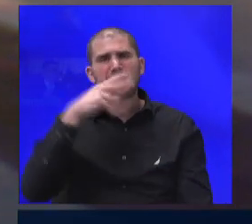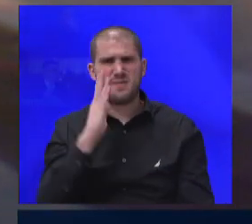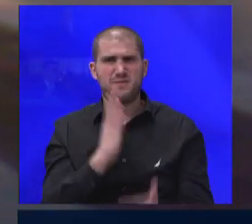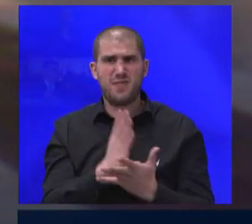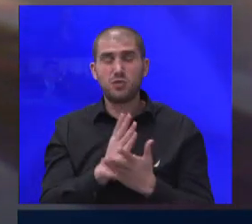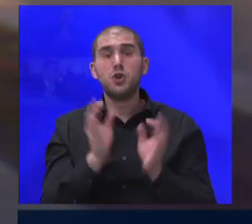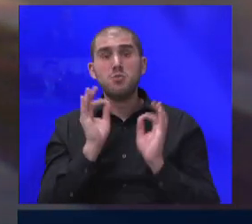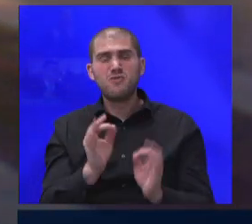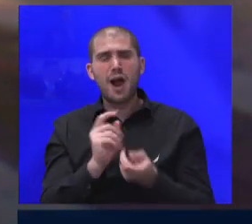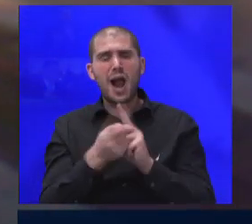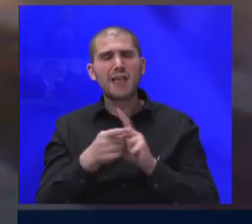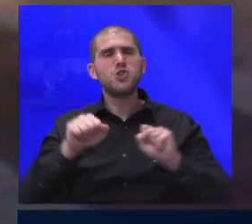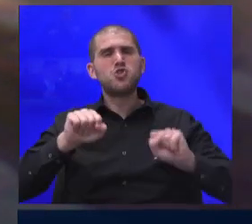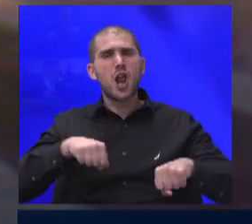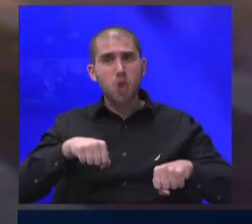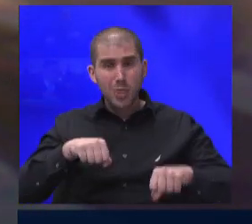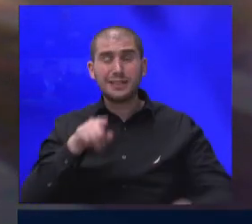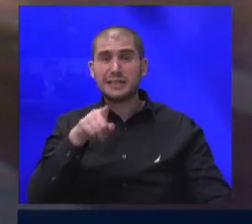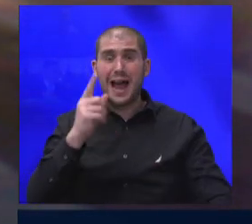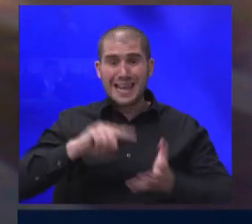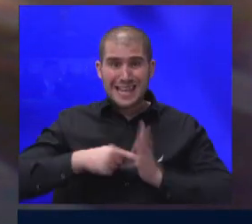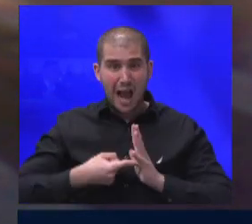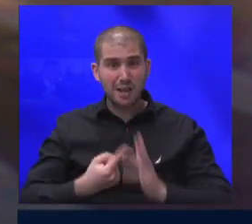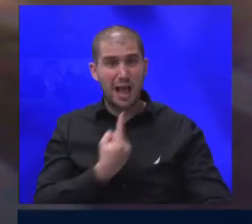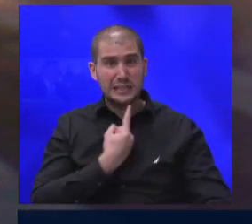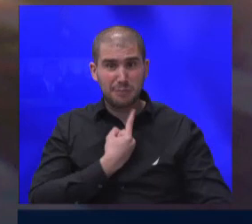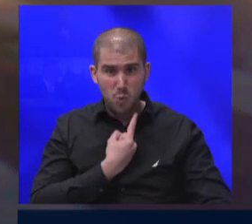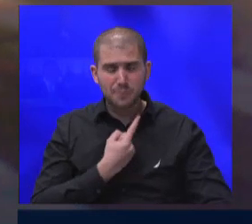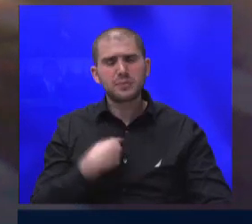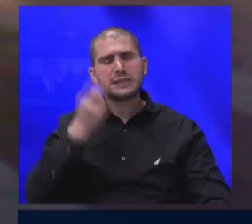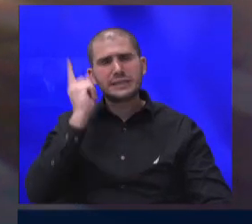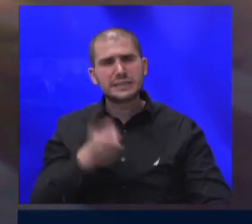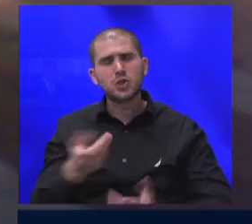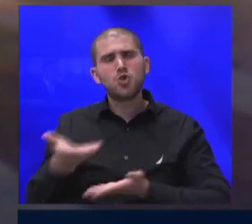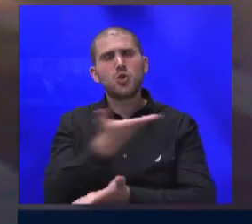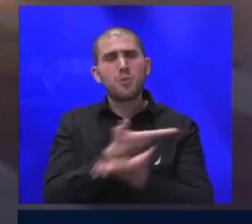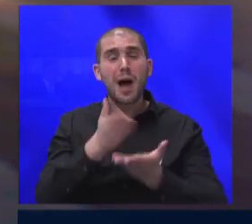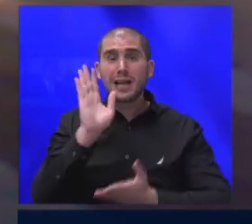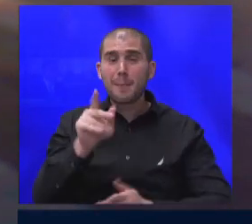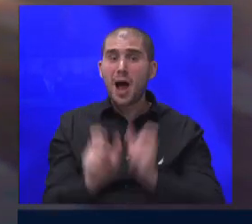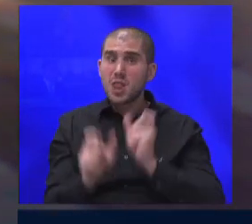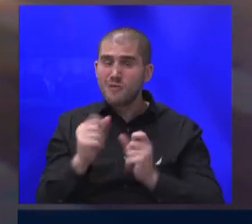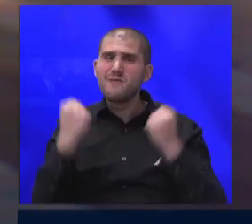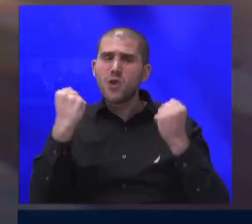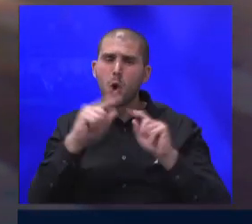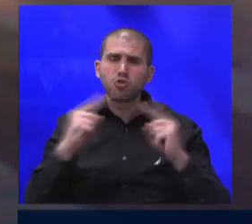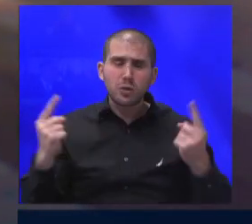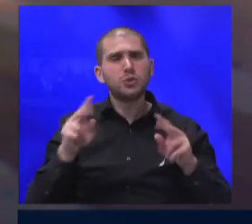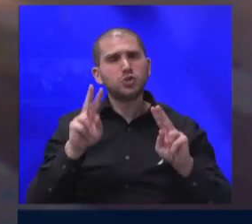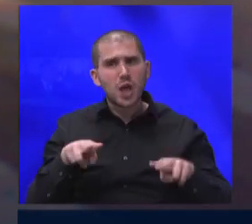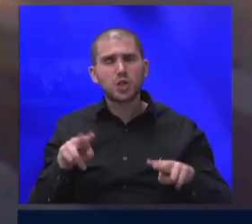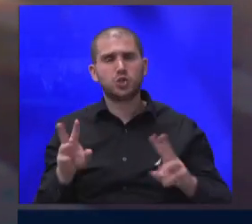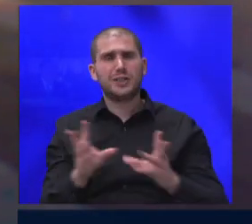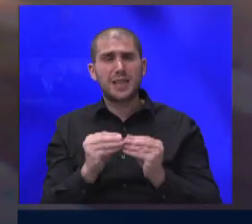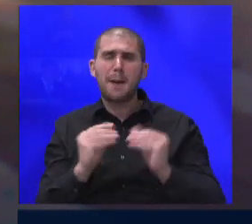השלטון, שזה היעד שהצבנו לעצמנו, נצטרך לשתף פעולה גם עם אנשים וכוחות שיש בינינו לבינם פערים בהשקפת